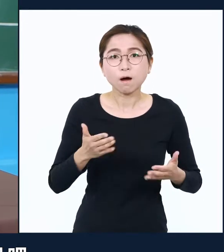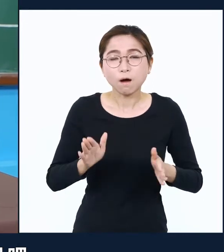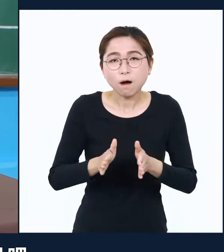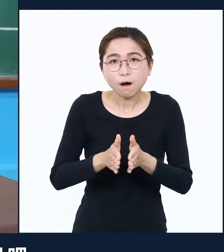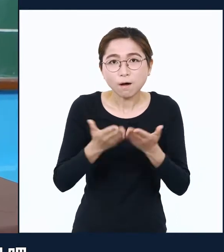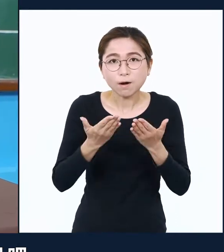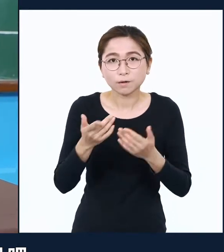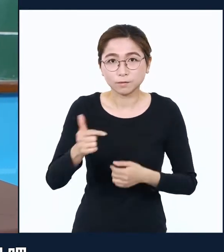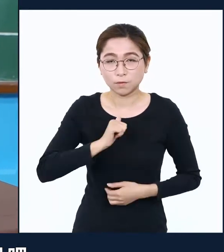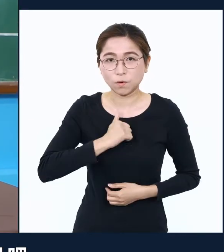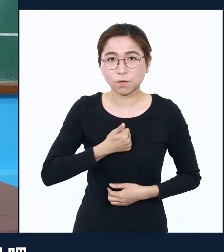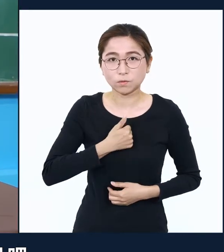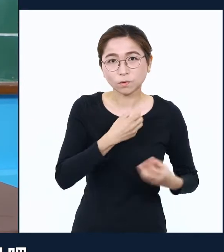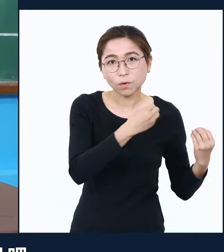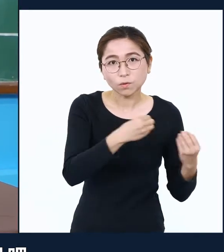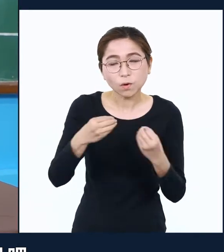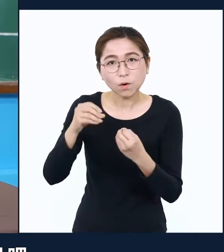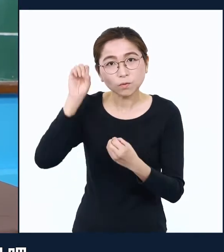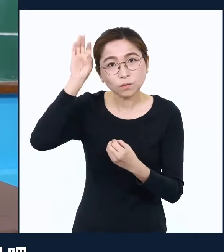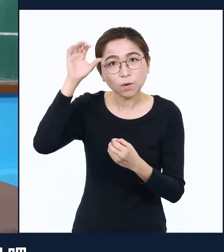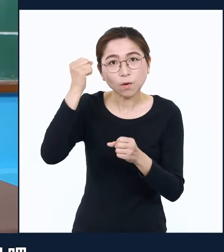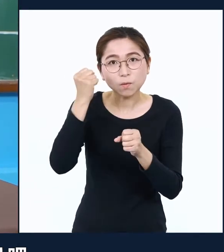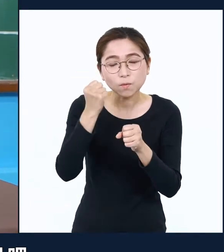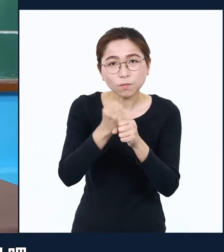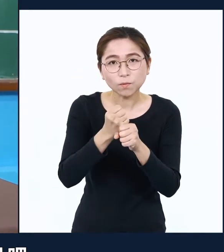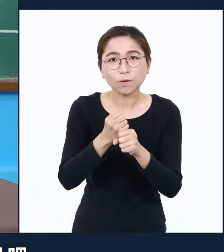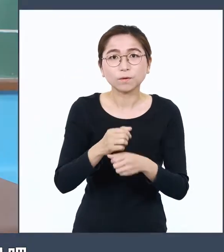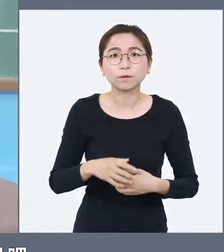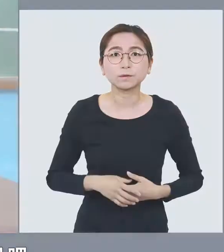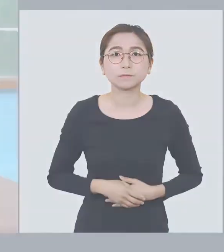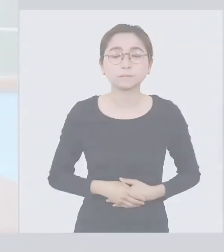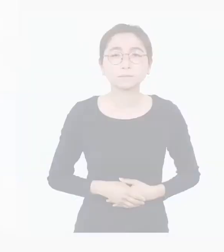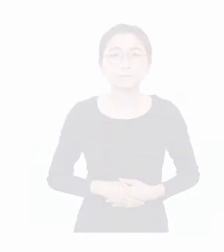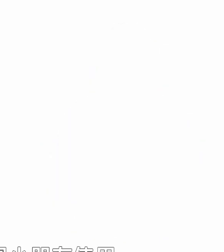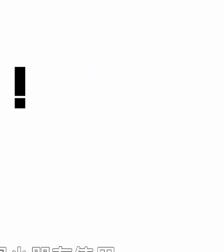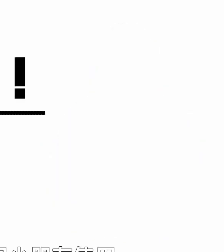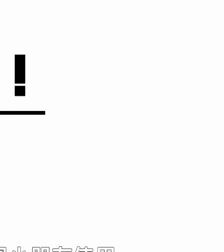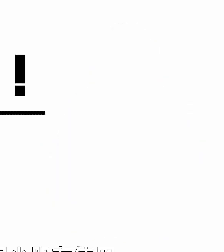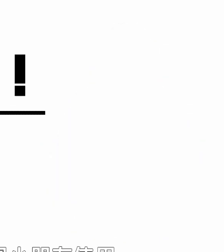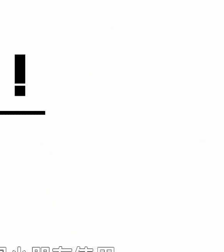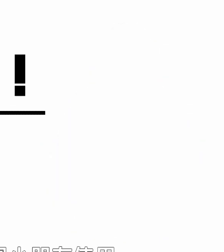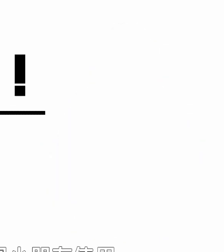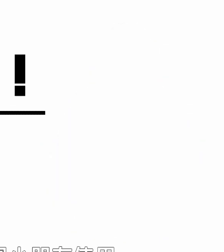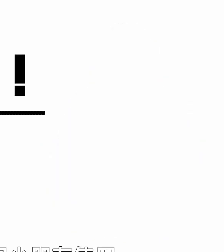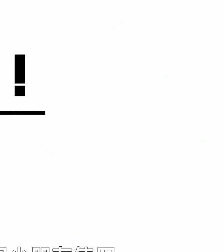们就开始跟 David 学习怎么创作这个作品了。